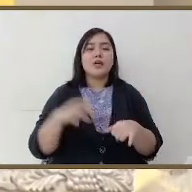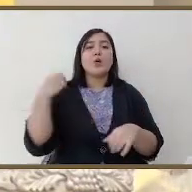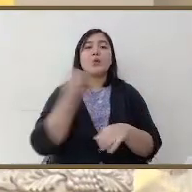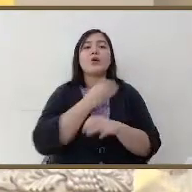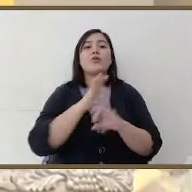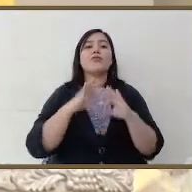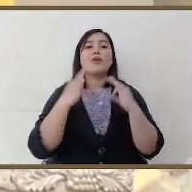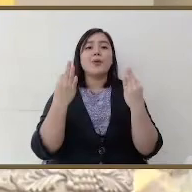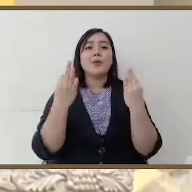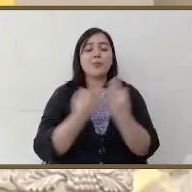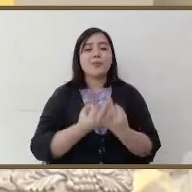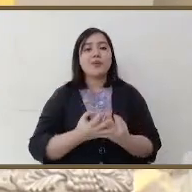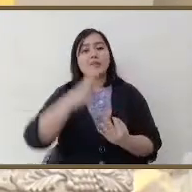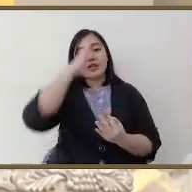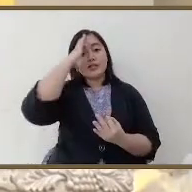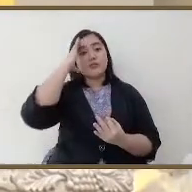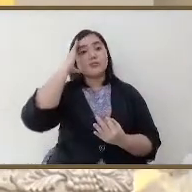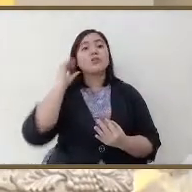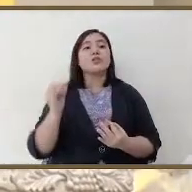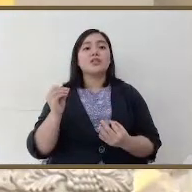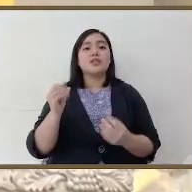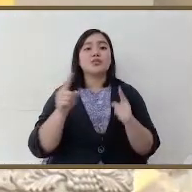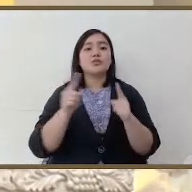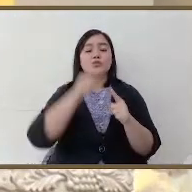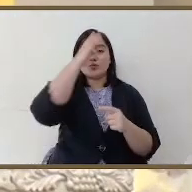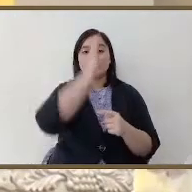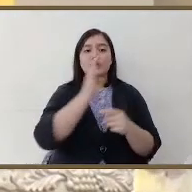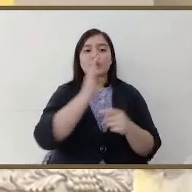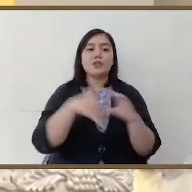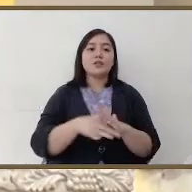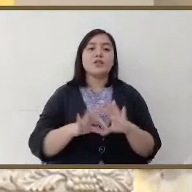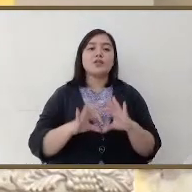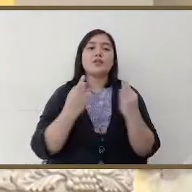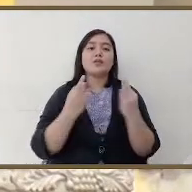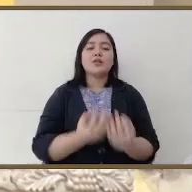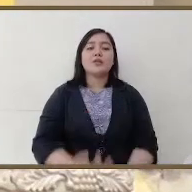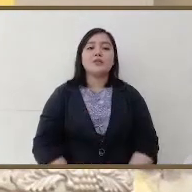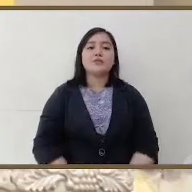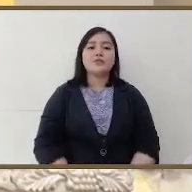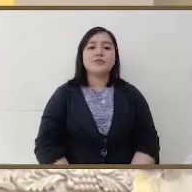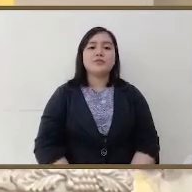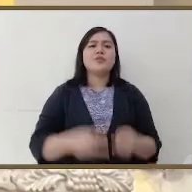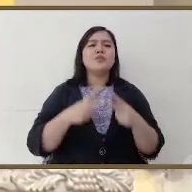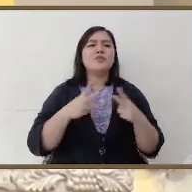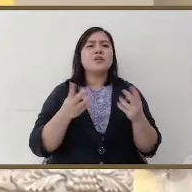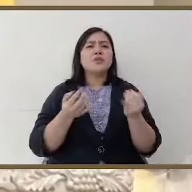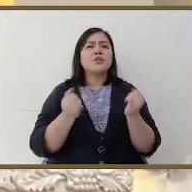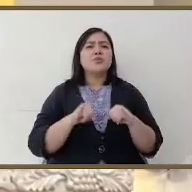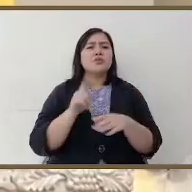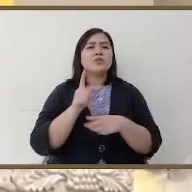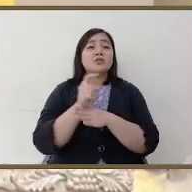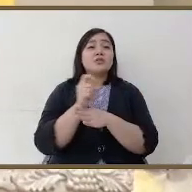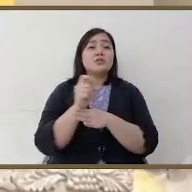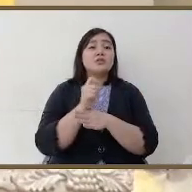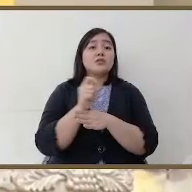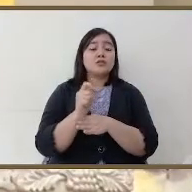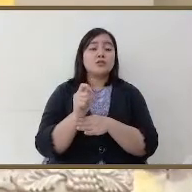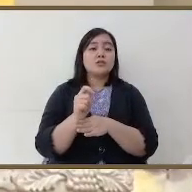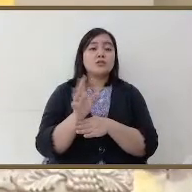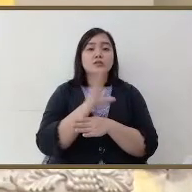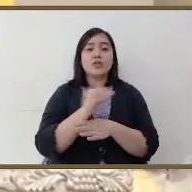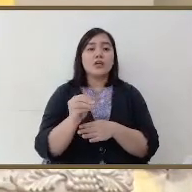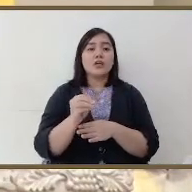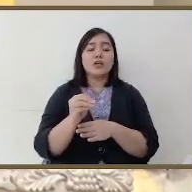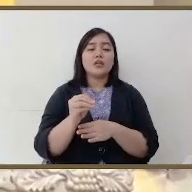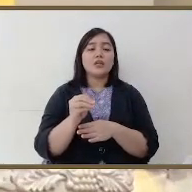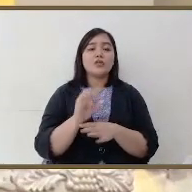Kita niyo po mga kapatid kung gaano kahalaga. Mahalagang matrain ang mga anak. Mahalagang mangibabaw ang pagmamahal sa loob ng